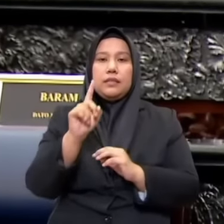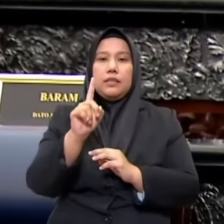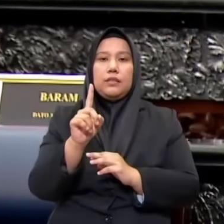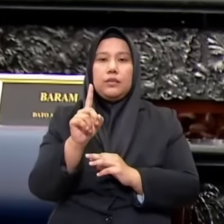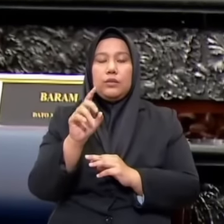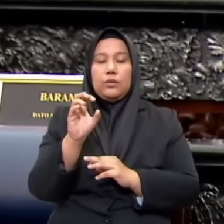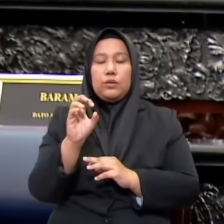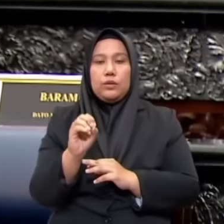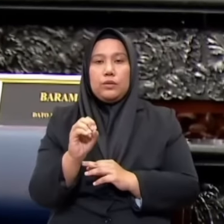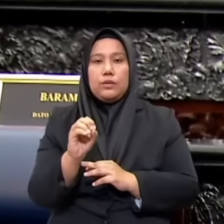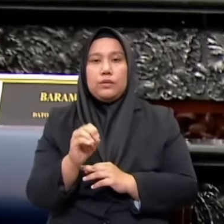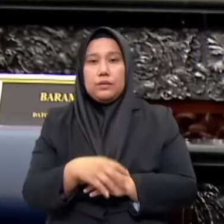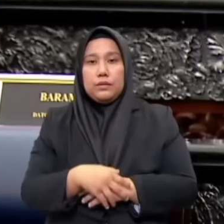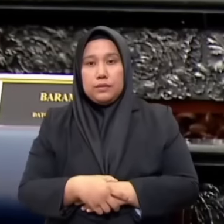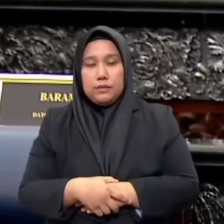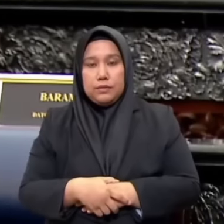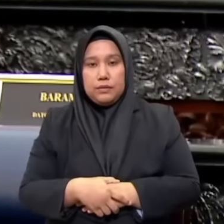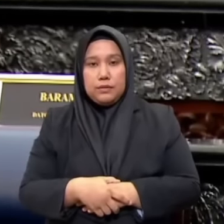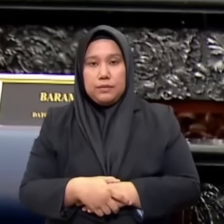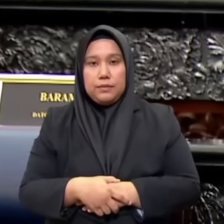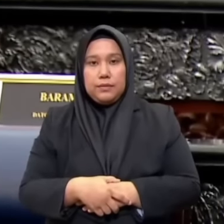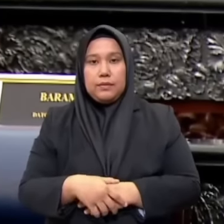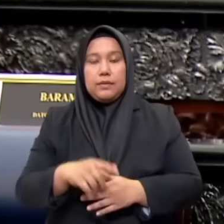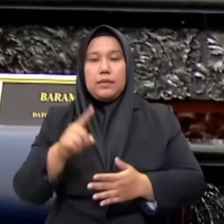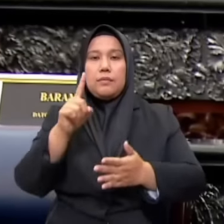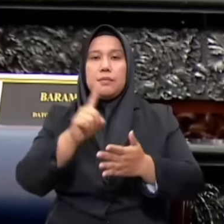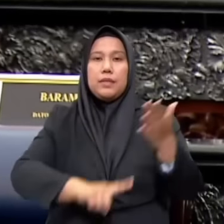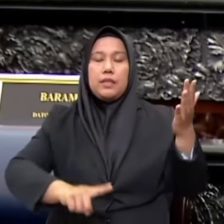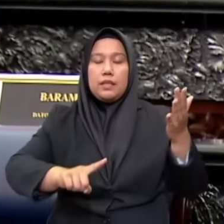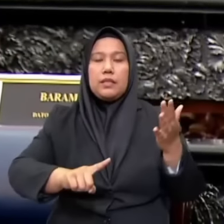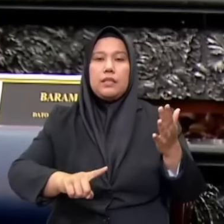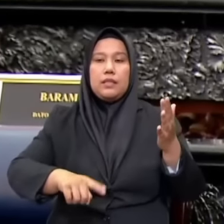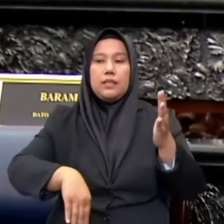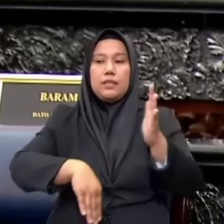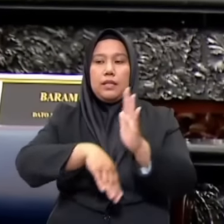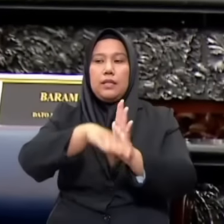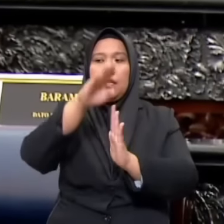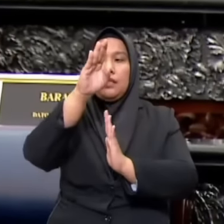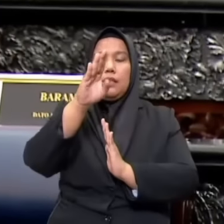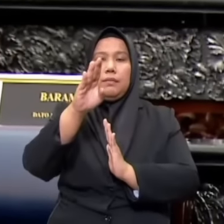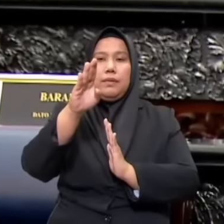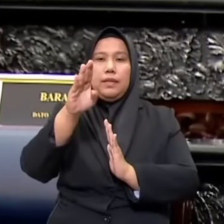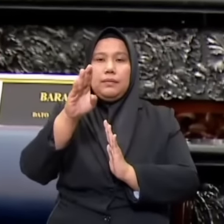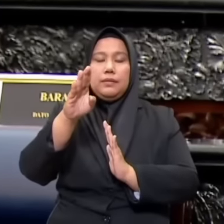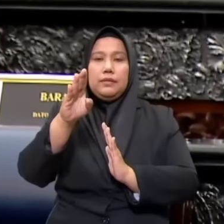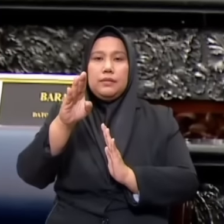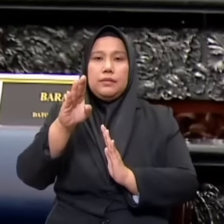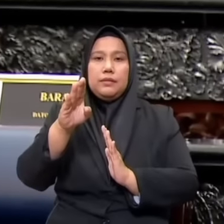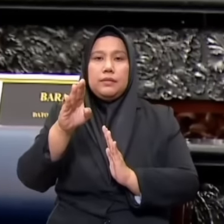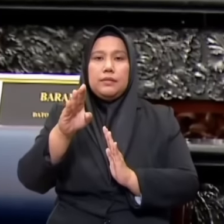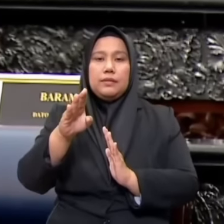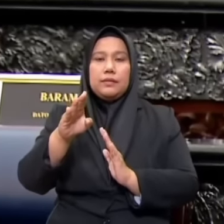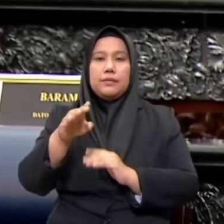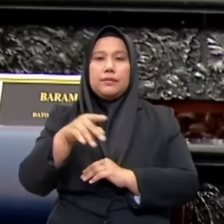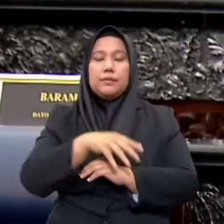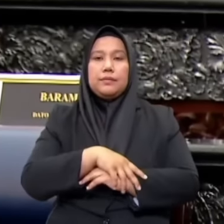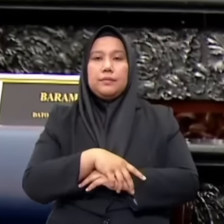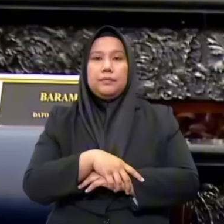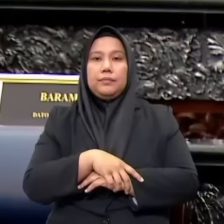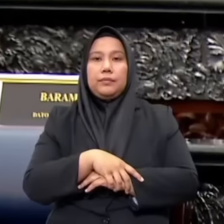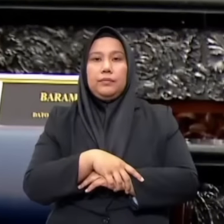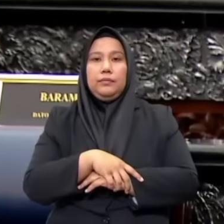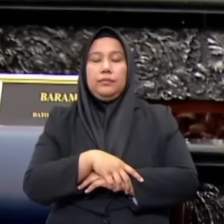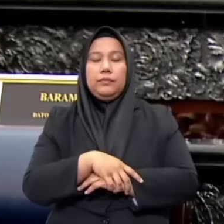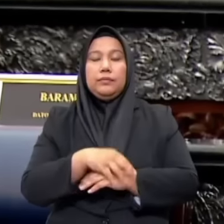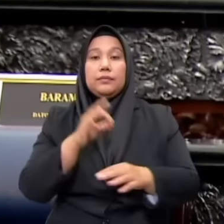What's more miserable than poverty? If you ask, poverty alone is more